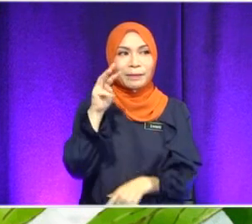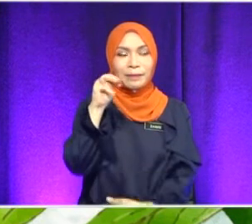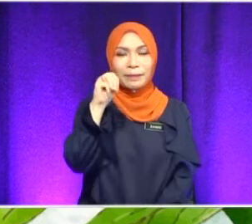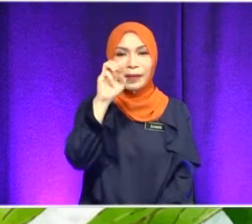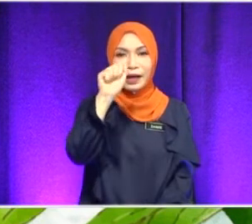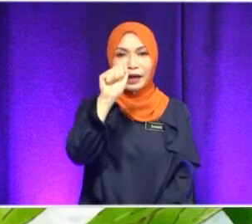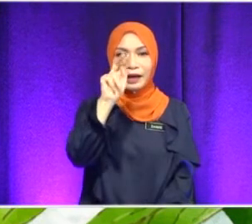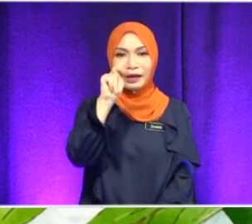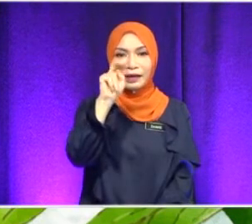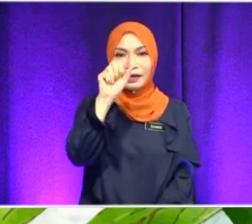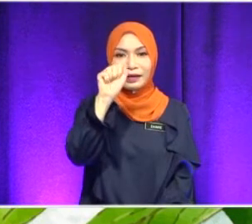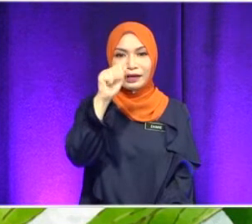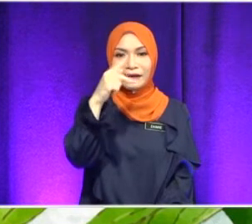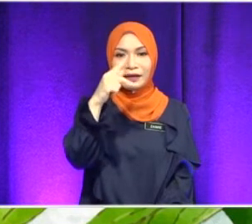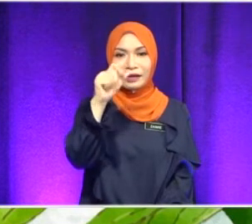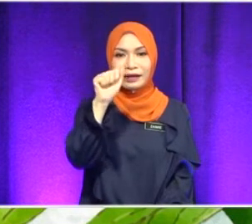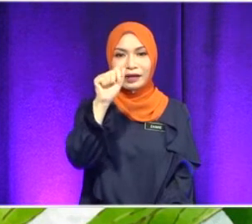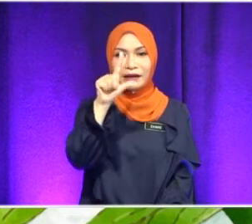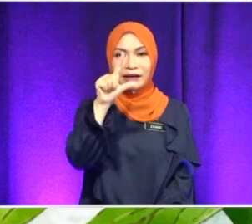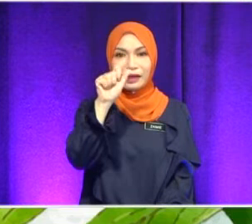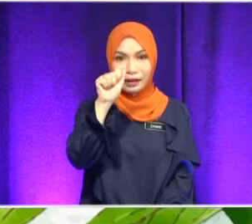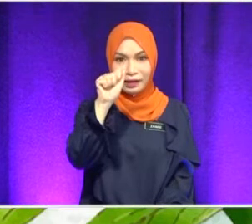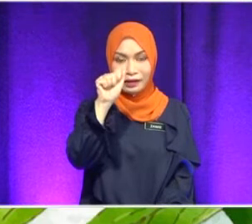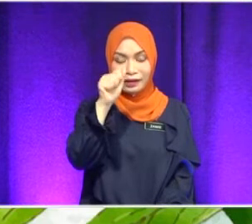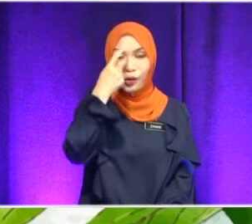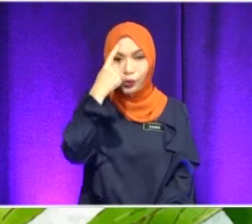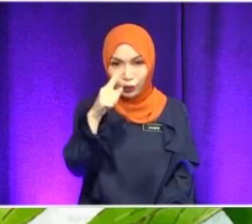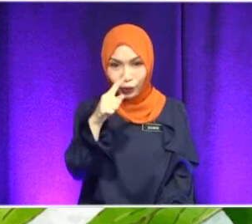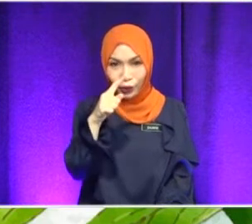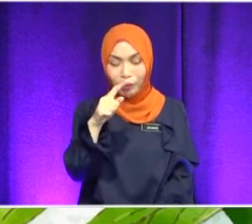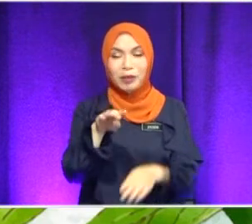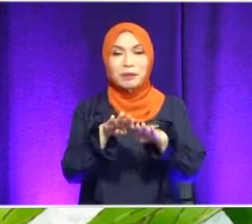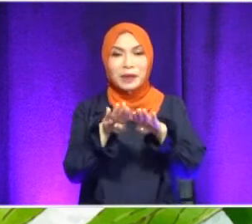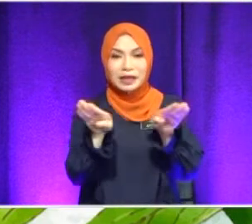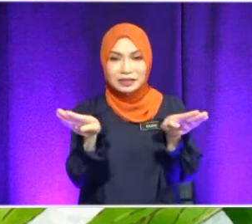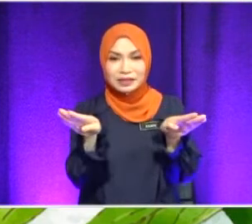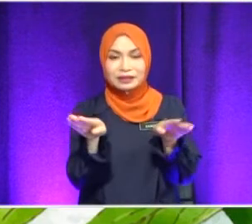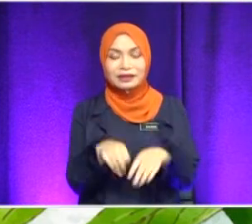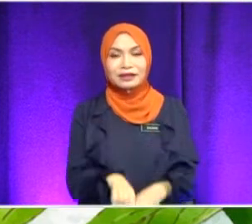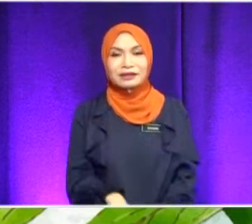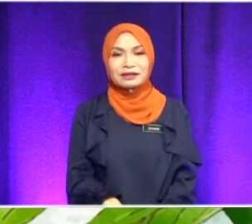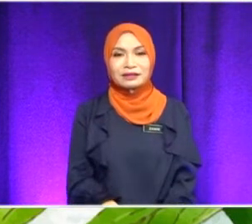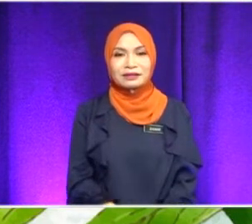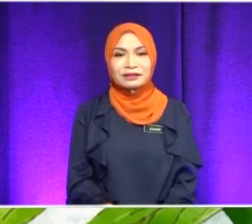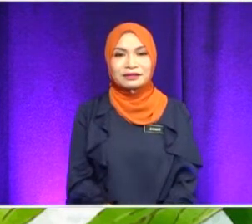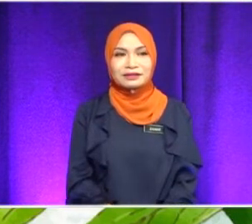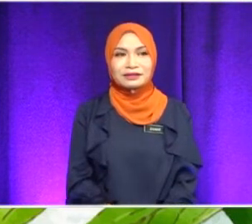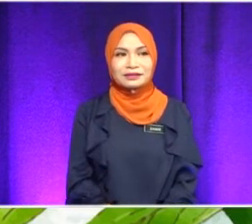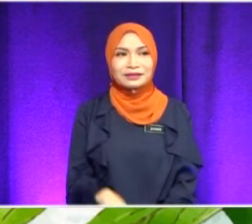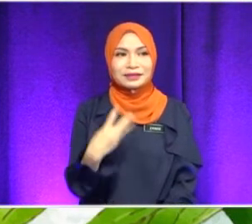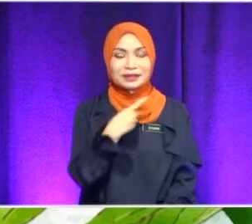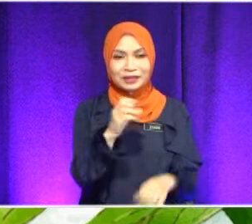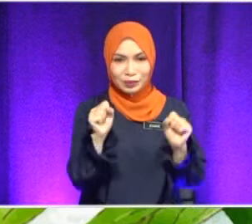penyesuaian ini tuh bisa ini bermula kita bulunya tekan dulu nama bagi tumbuhan tuh Oke